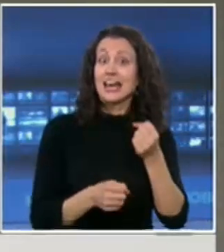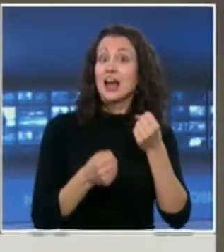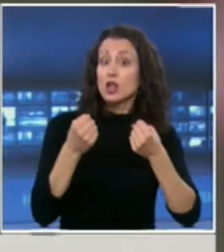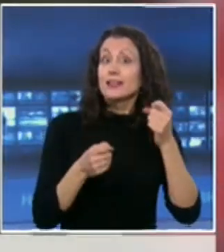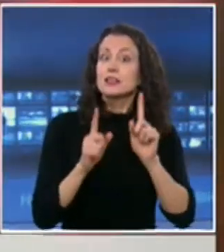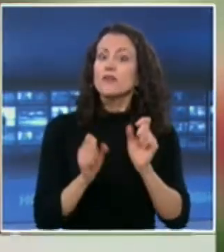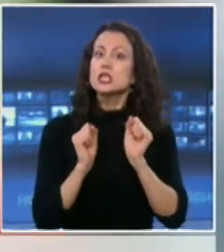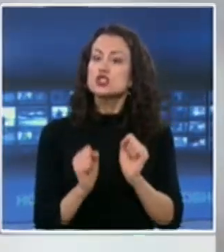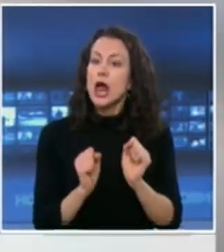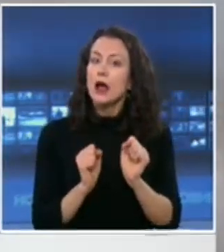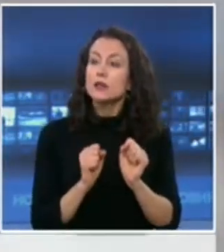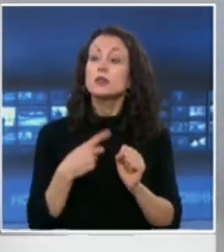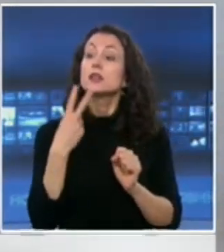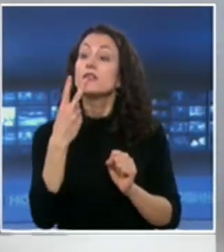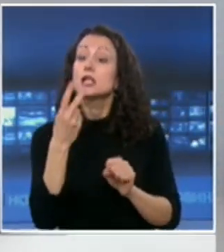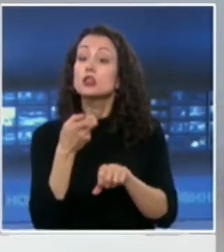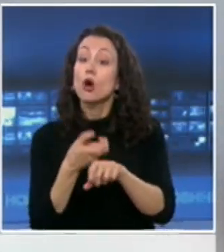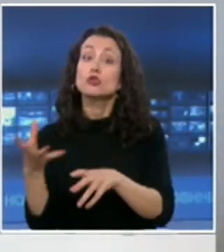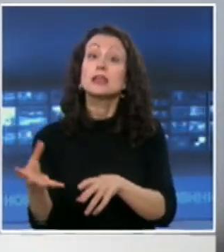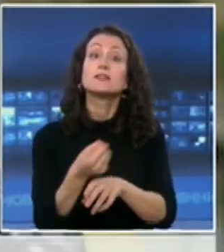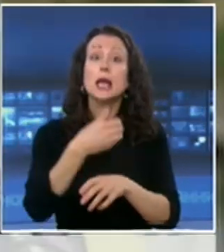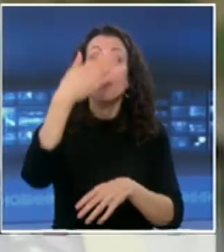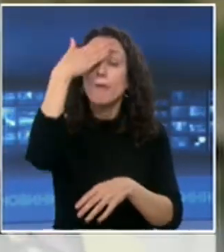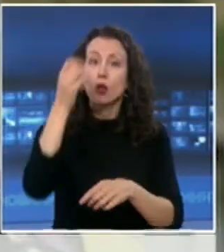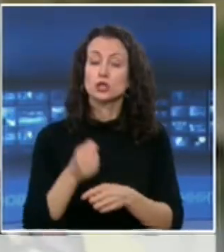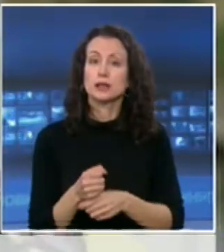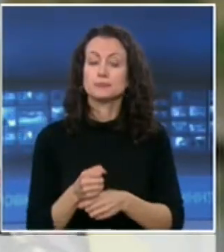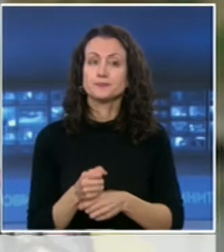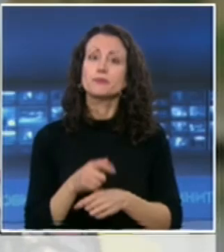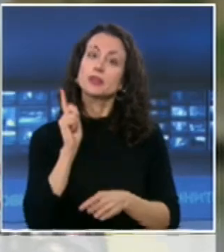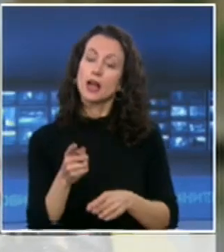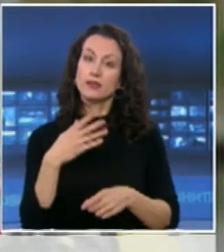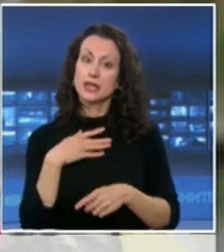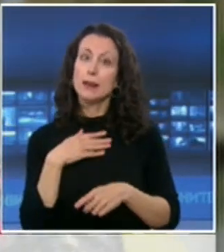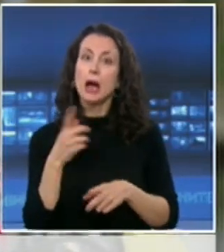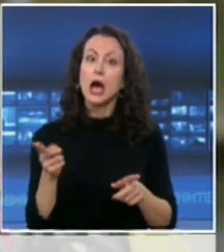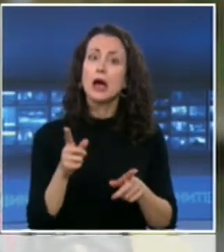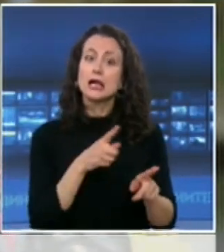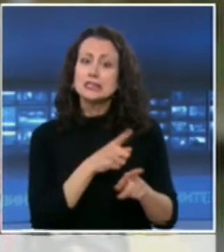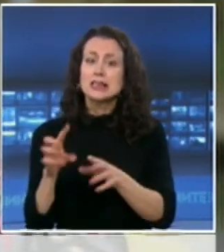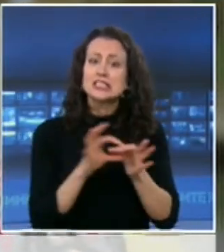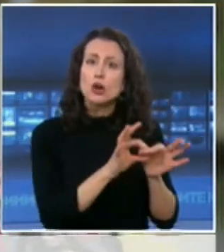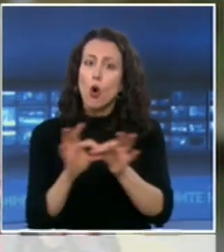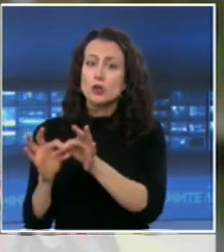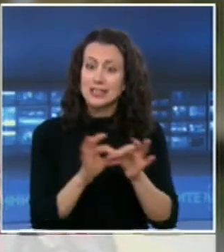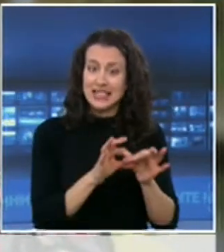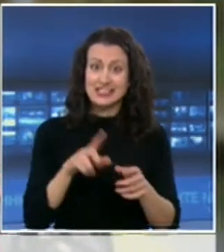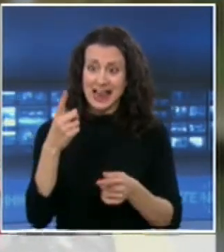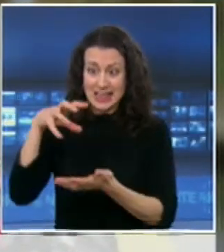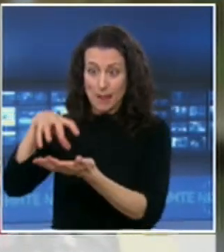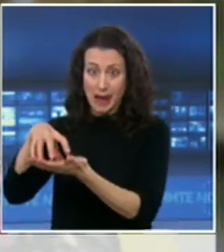от медицинско лице. Би трябвало да има координация между едната база и